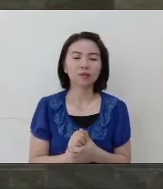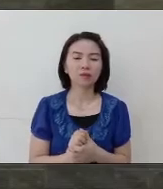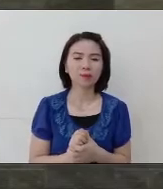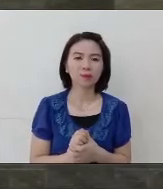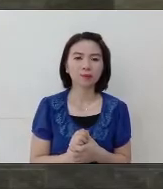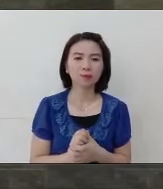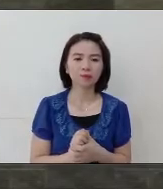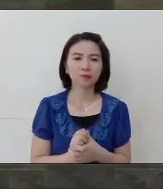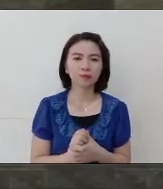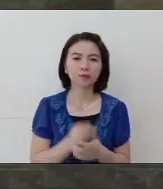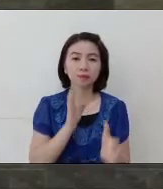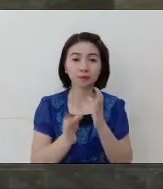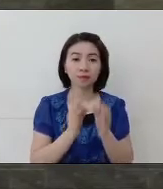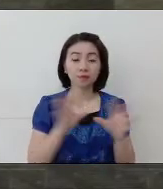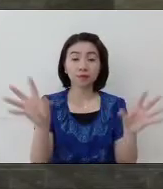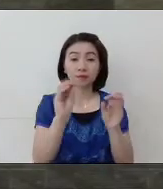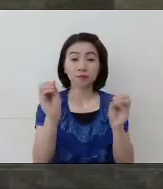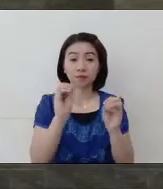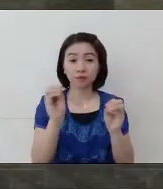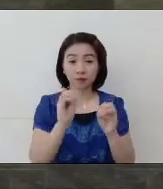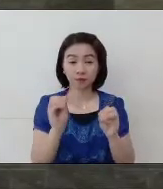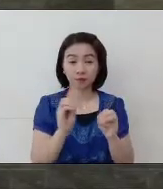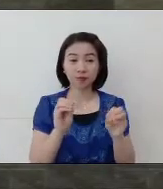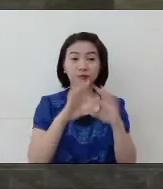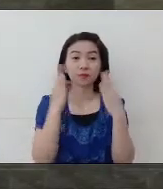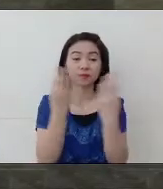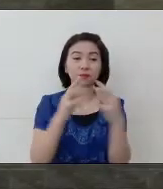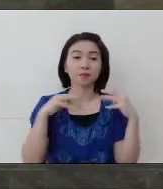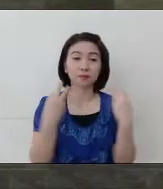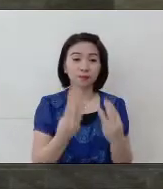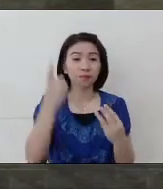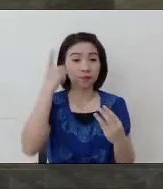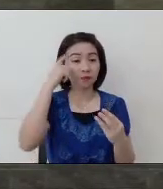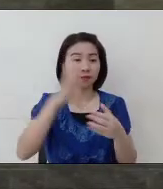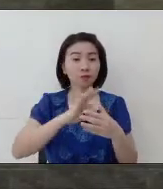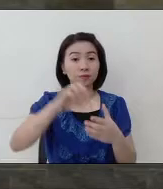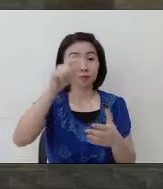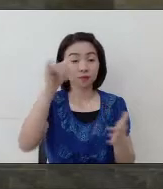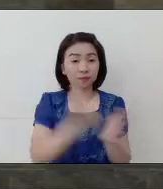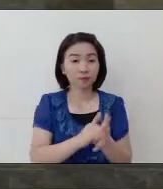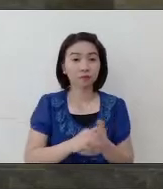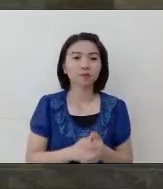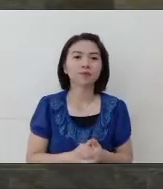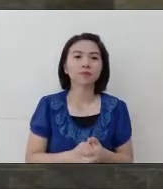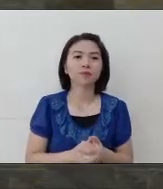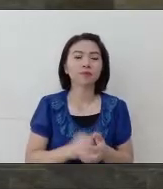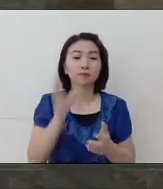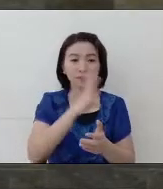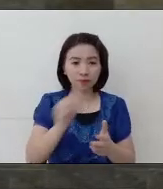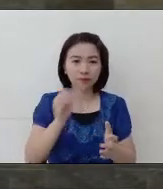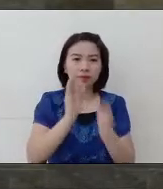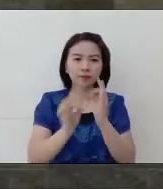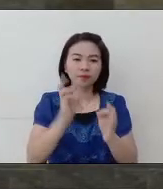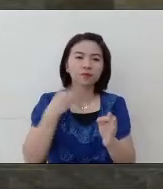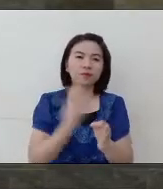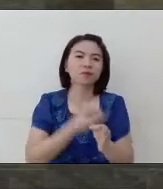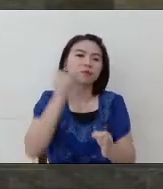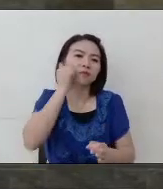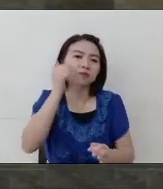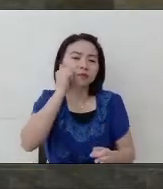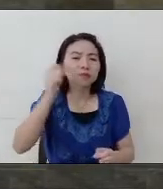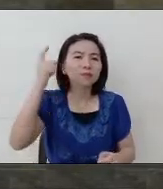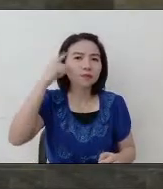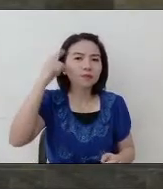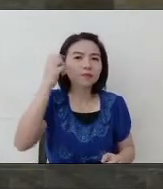Wala hong ganyan, mga kapatid. Lahat po na nakikita po natin ay nadudoon sa Super 8. And then, hindi lamang po yung